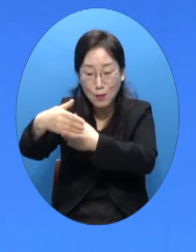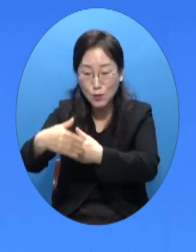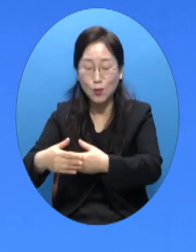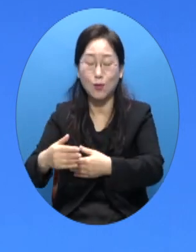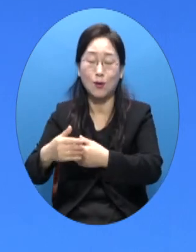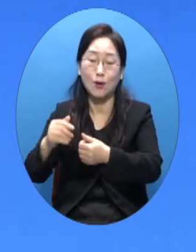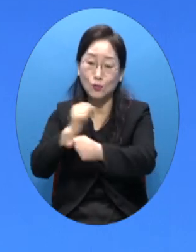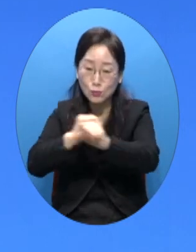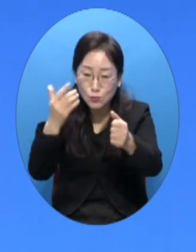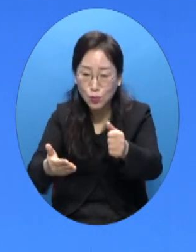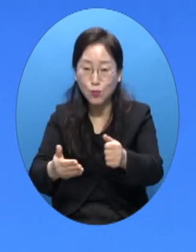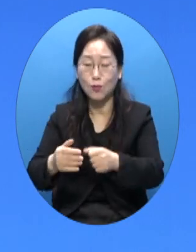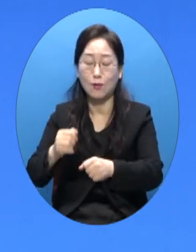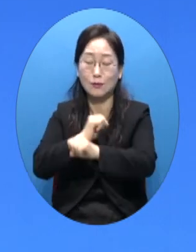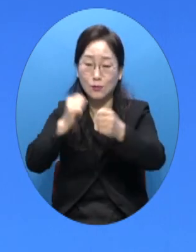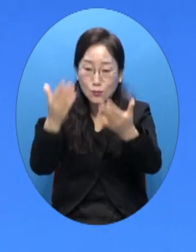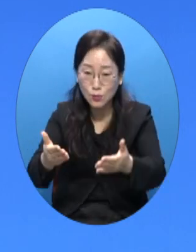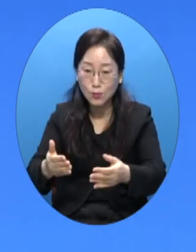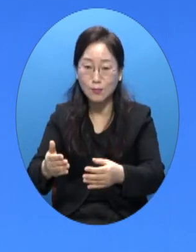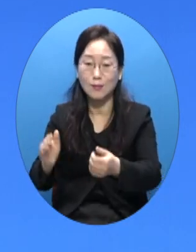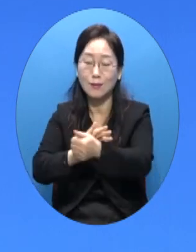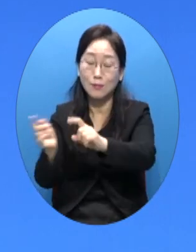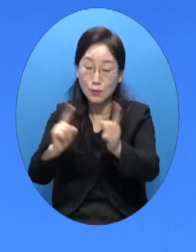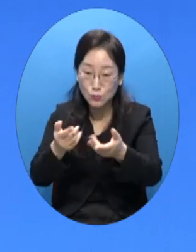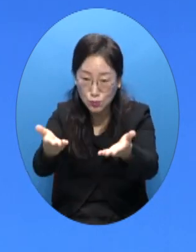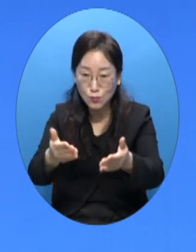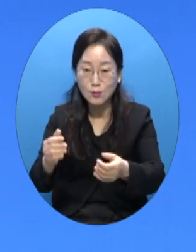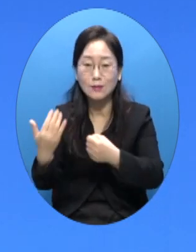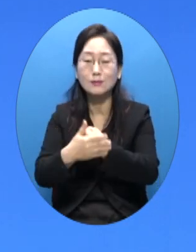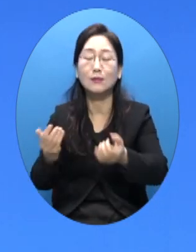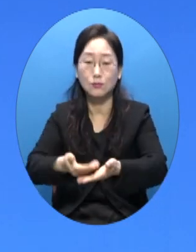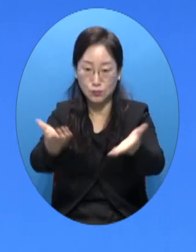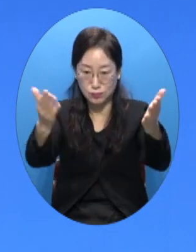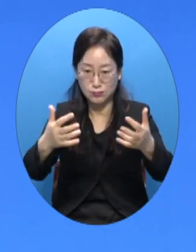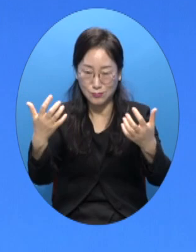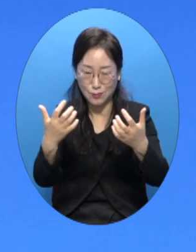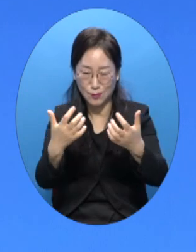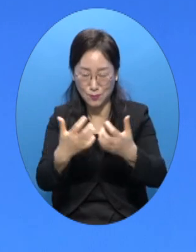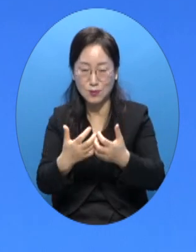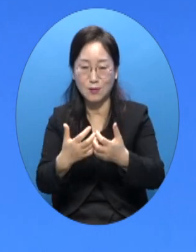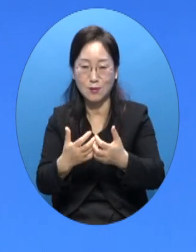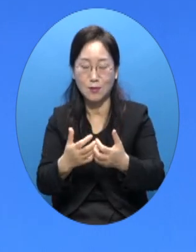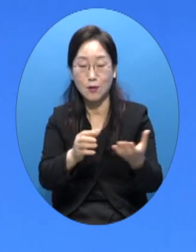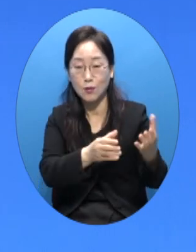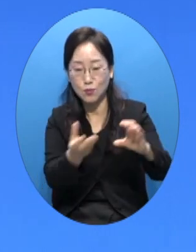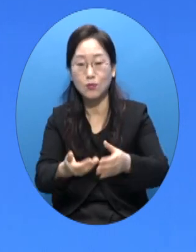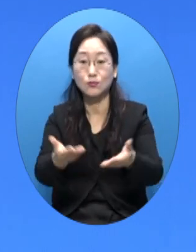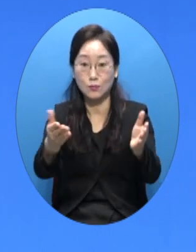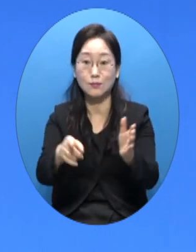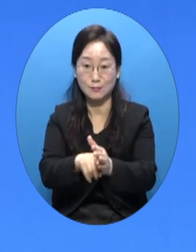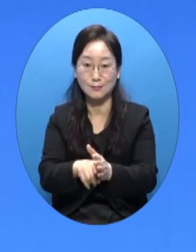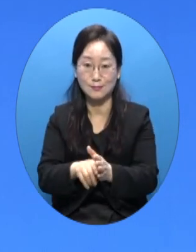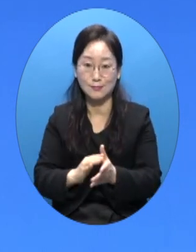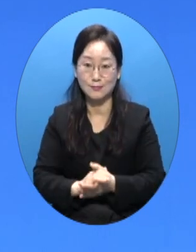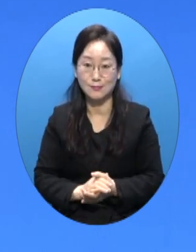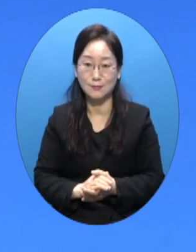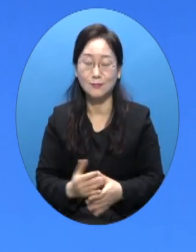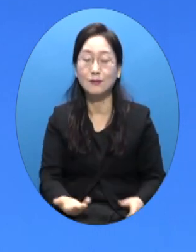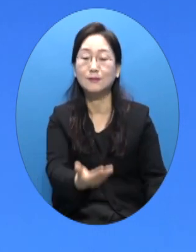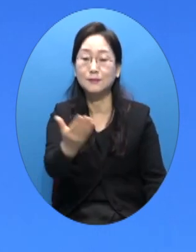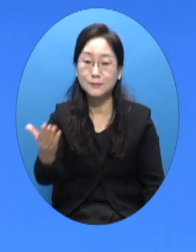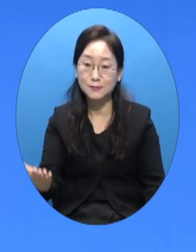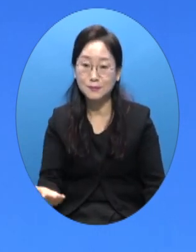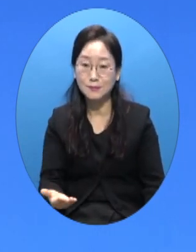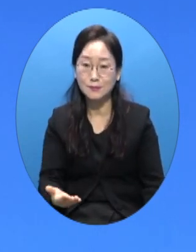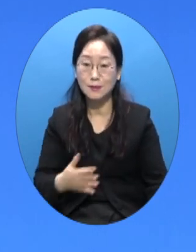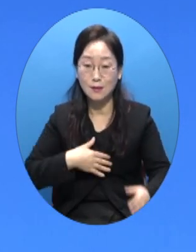주시고 우리를 치해 주시고 우리를 회복시켜 주시고 우리에게 은혜를 넘치게 부어 주실 것입니다 아멘 여러분